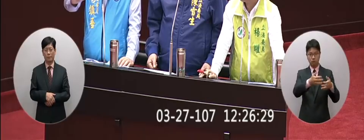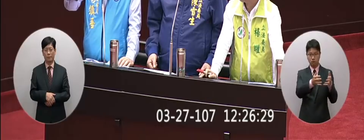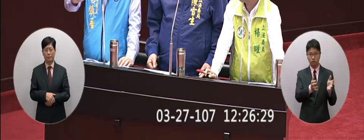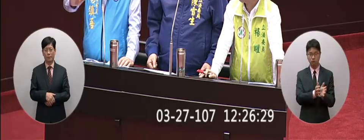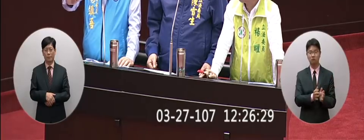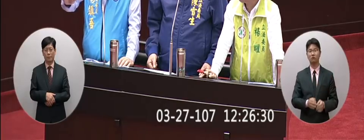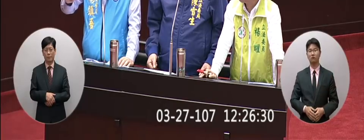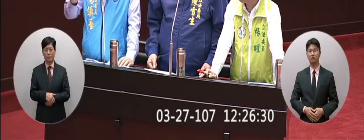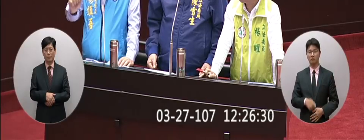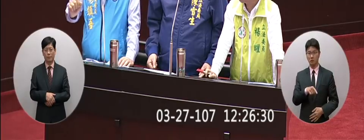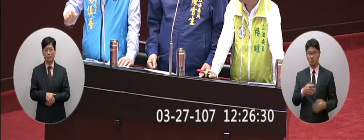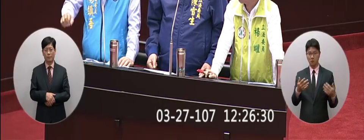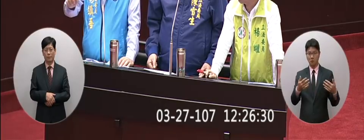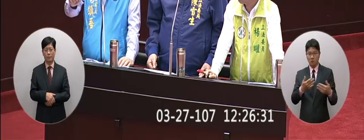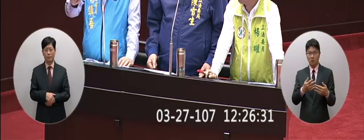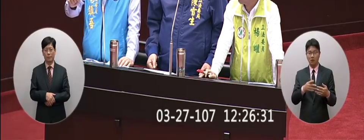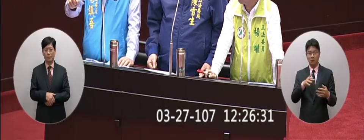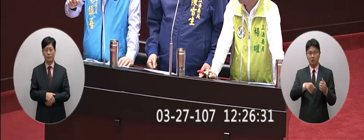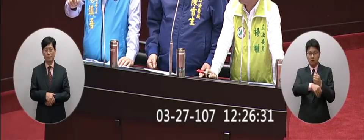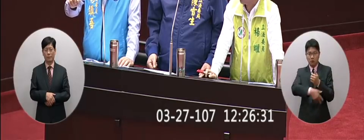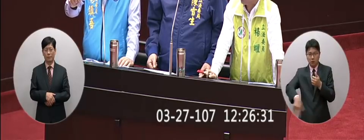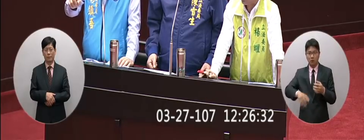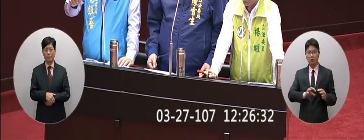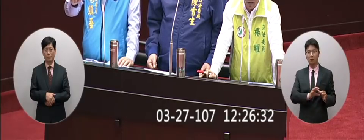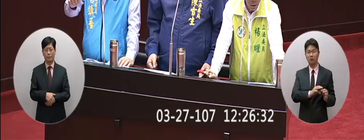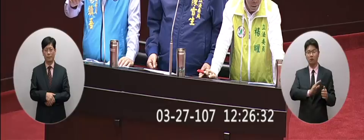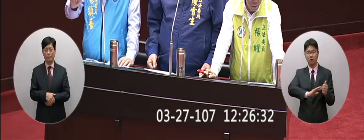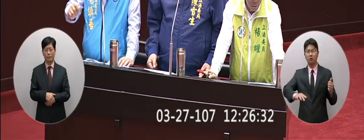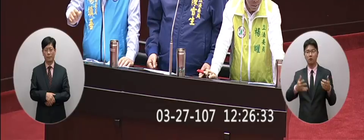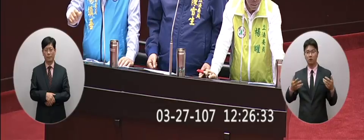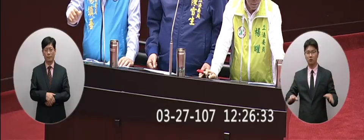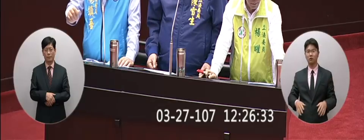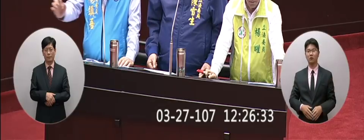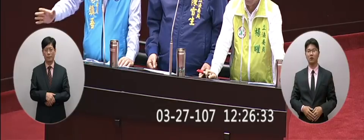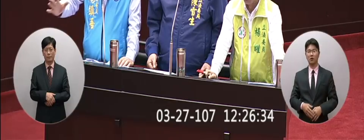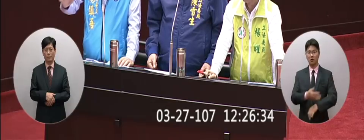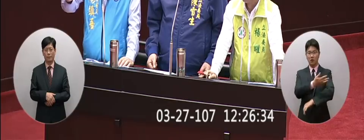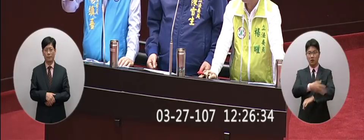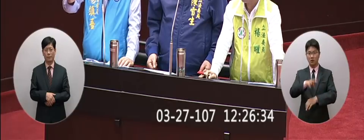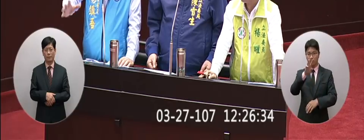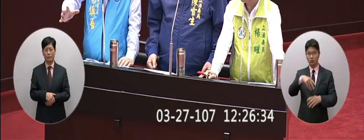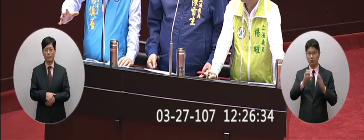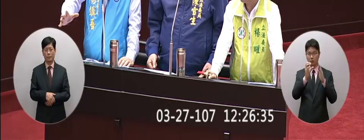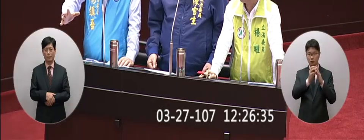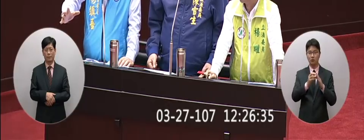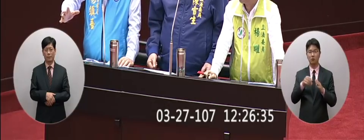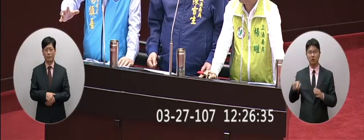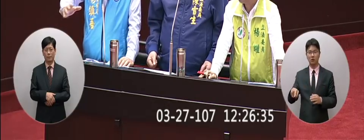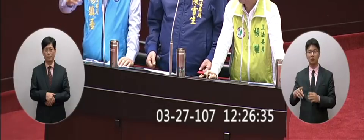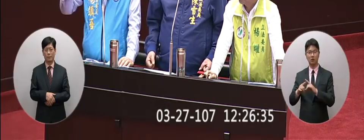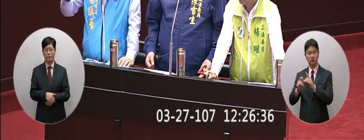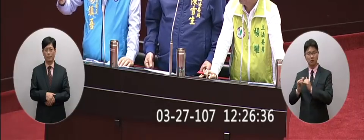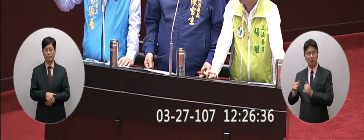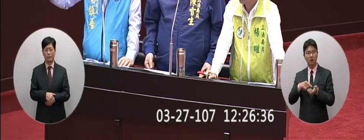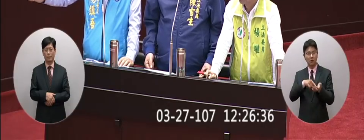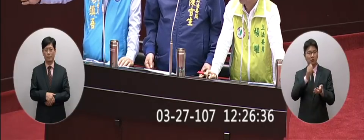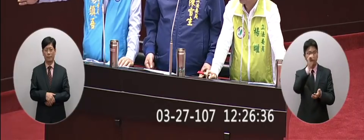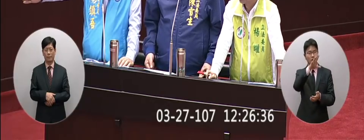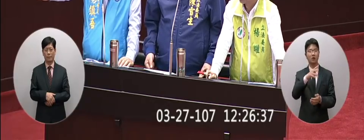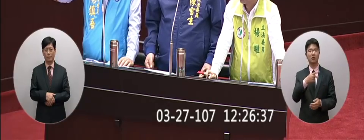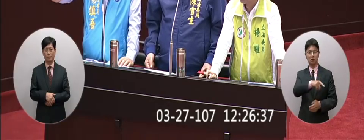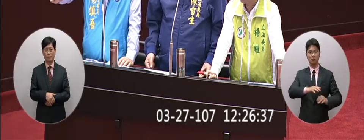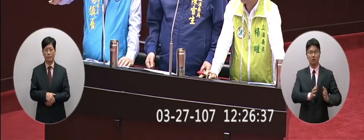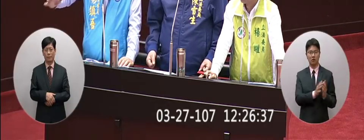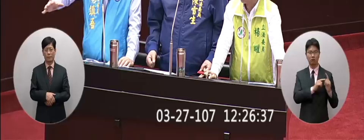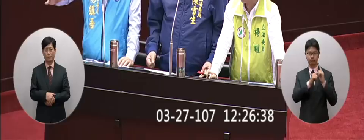个事实上涉及到很多部门，但是经济部的水利署底下的河川局收到地方反应之后，很快速的就到地